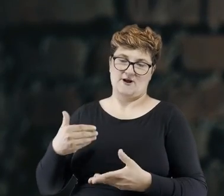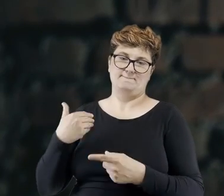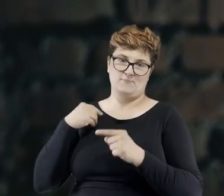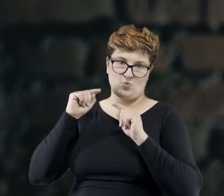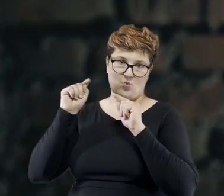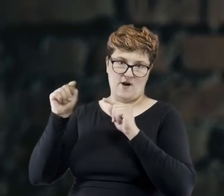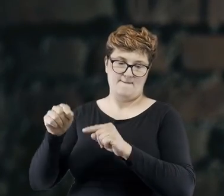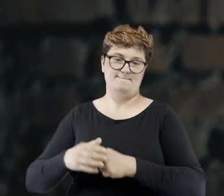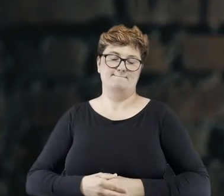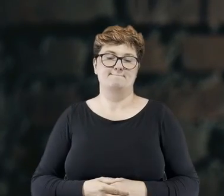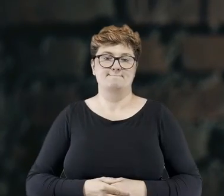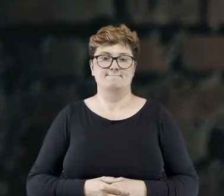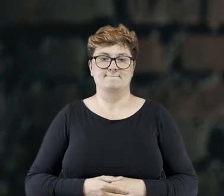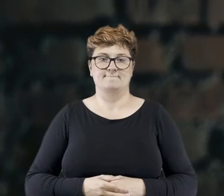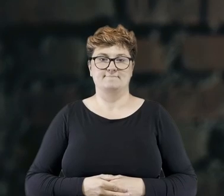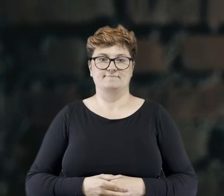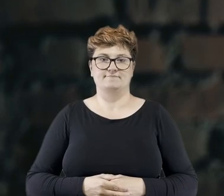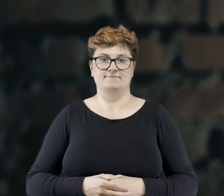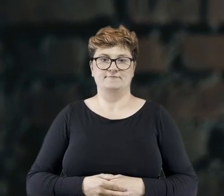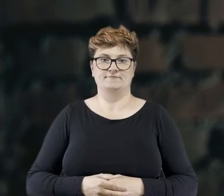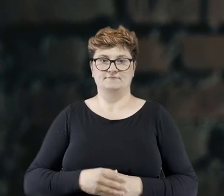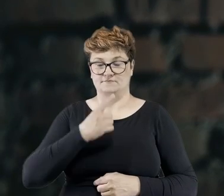Stanisława Przybyszewskiego.